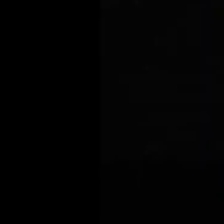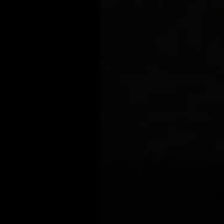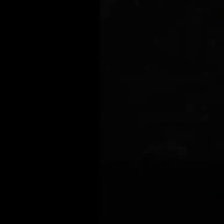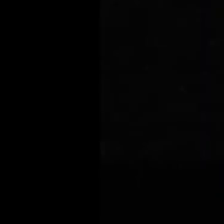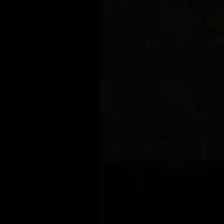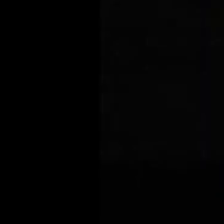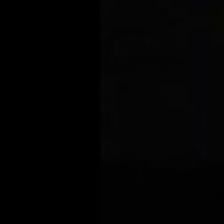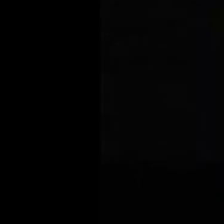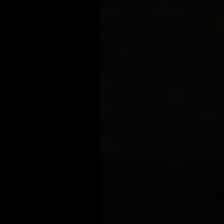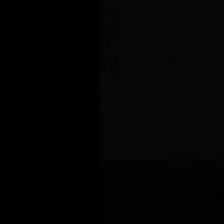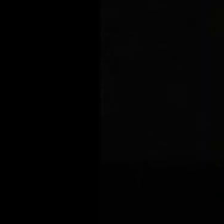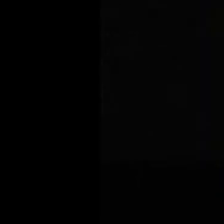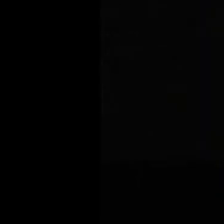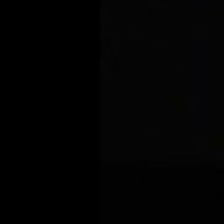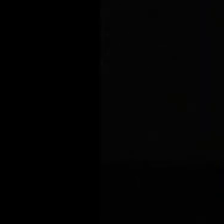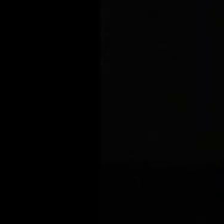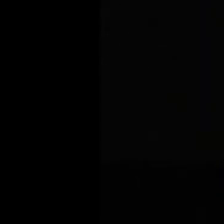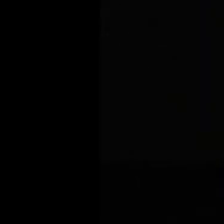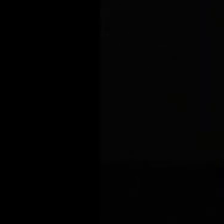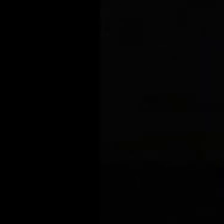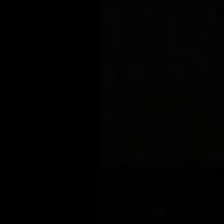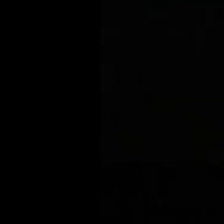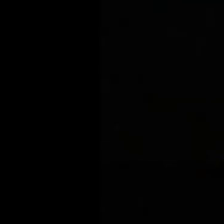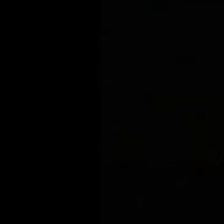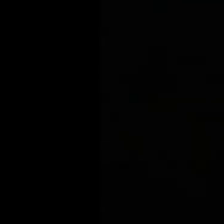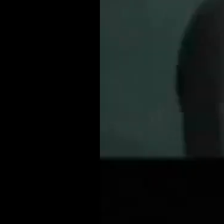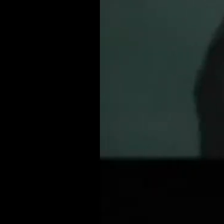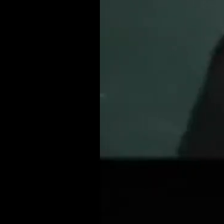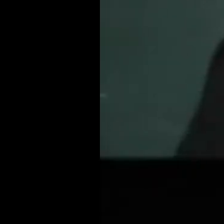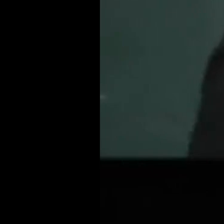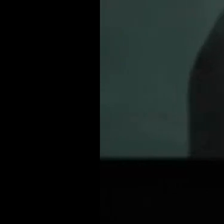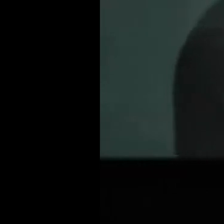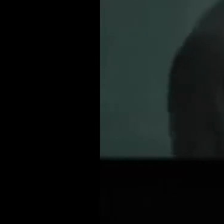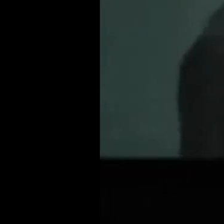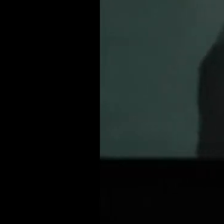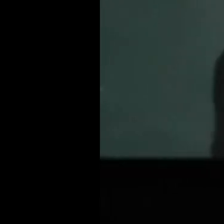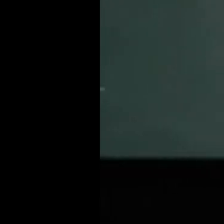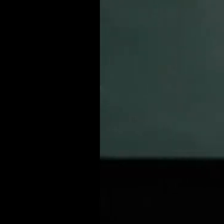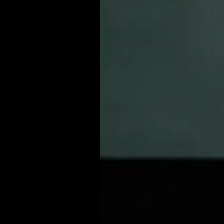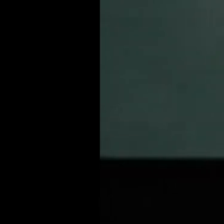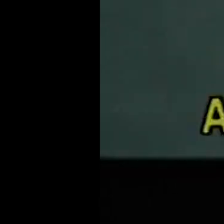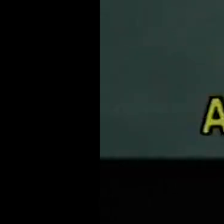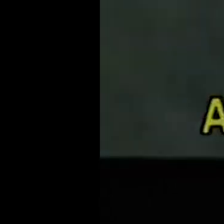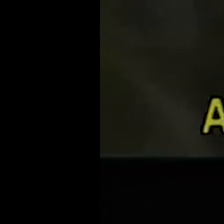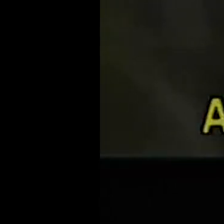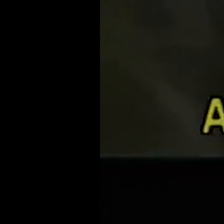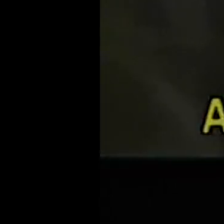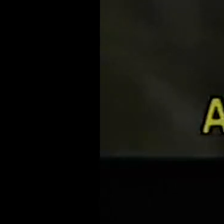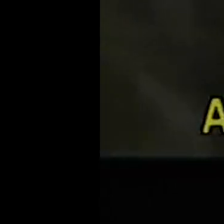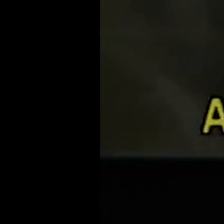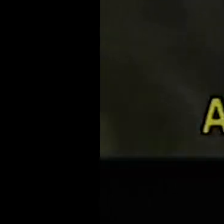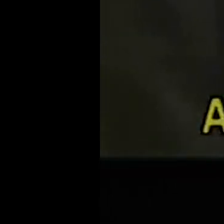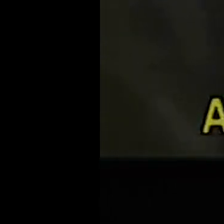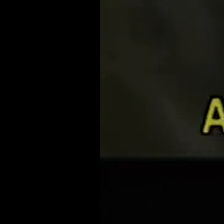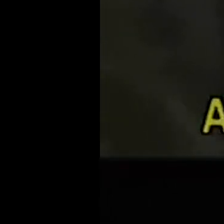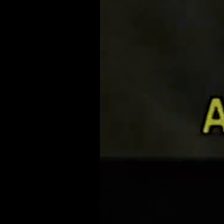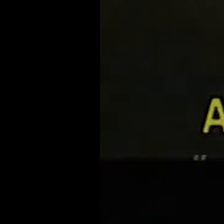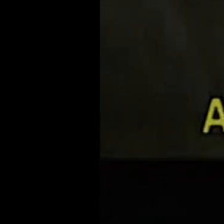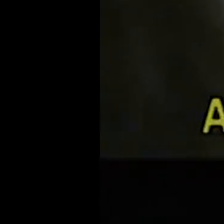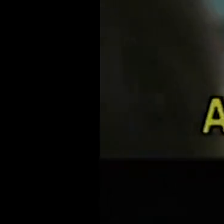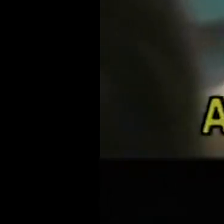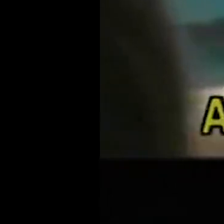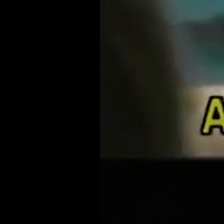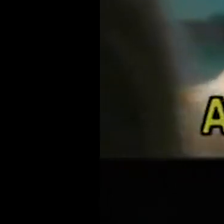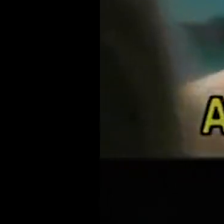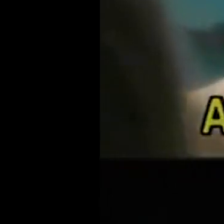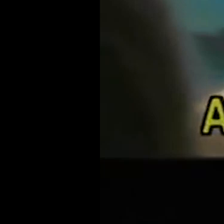On se calme maintenant. Il fallait que je... Kumba. Fus. Eh oui. Mais vous croyez vraiment que je vais aller voir ma